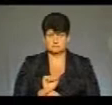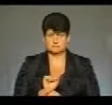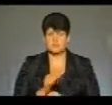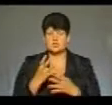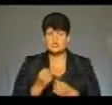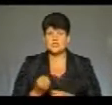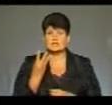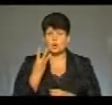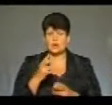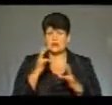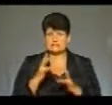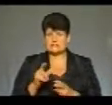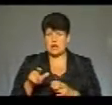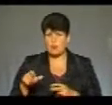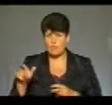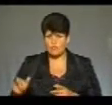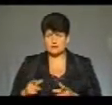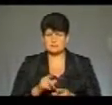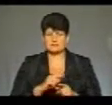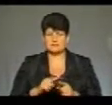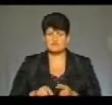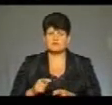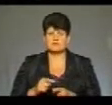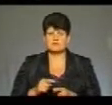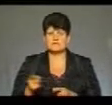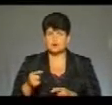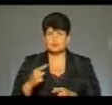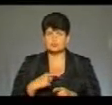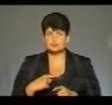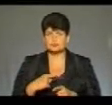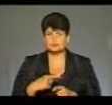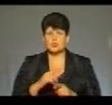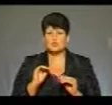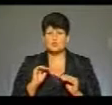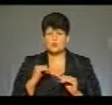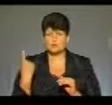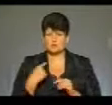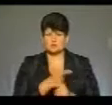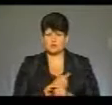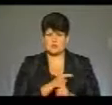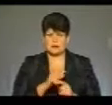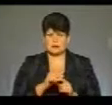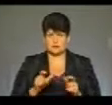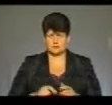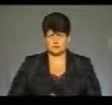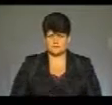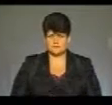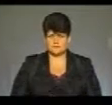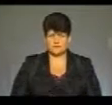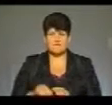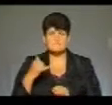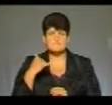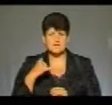трьох травмованих пасажирів швидка доправила до Тернопільської університетської лікарні, повідомив лікар цього закладу Сергій Гданський. Виклик